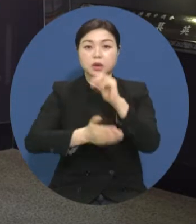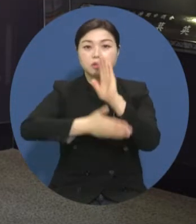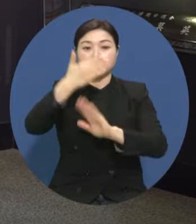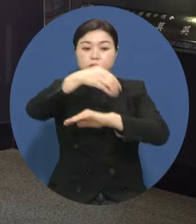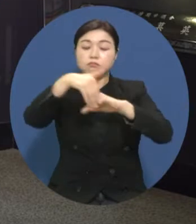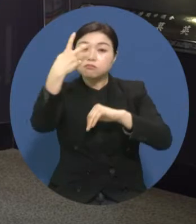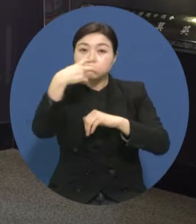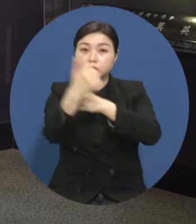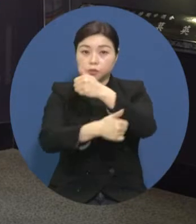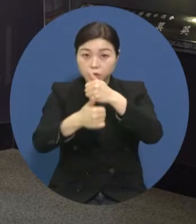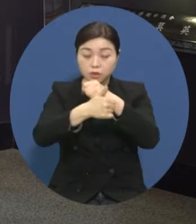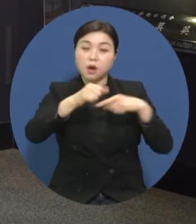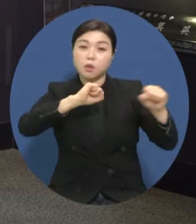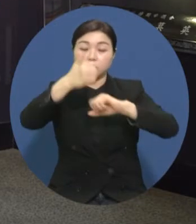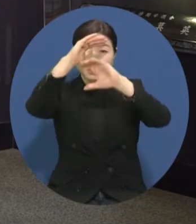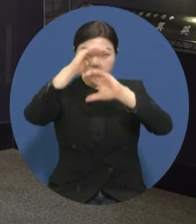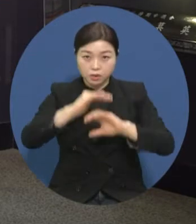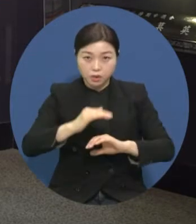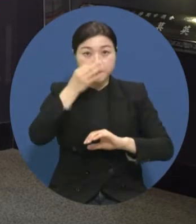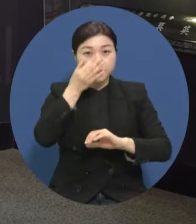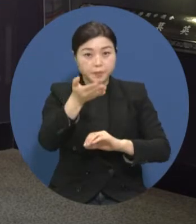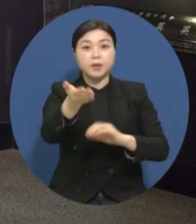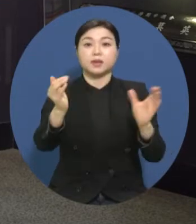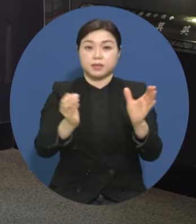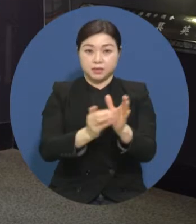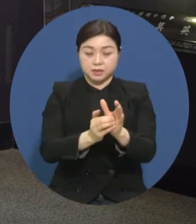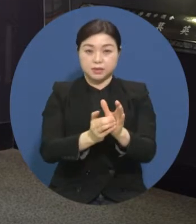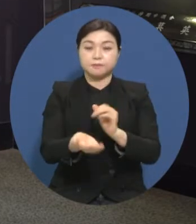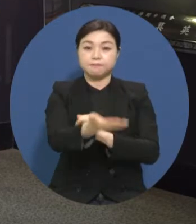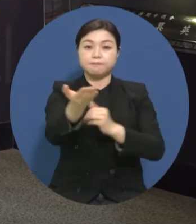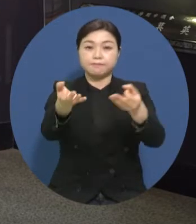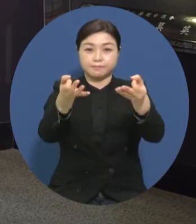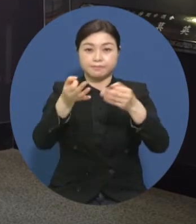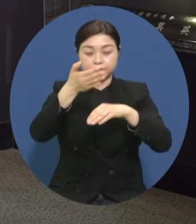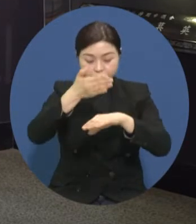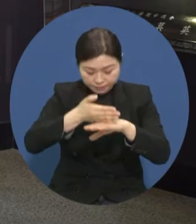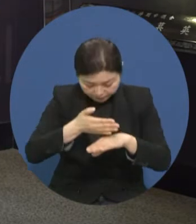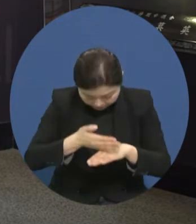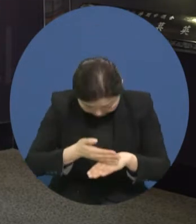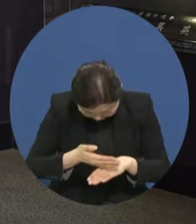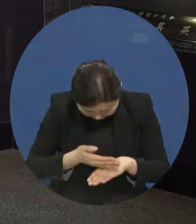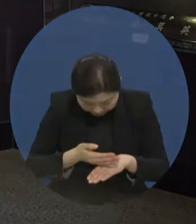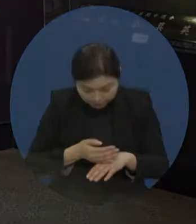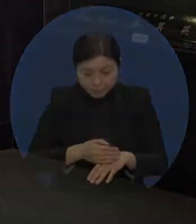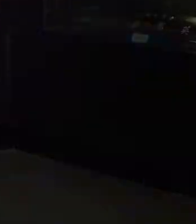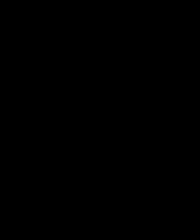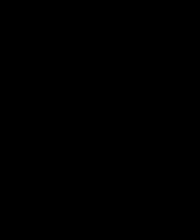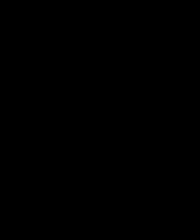도시계획관리위원회 의정활동 소식은 여기까지입니다. 시청해주신 여러분 고맙습니다.